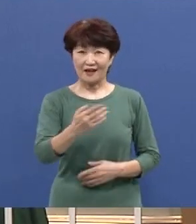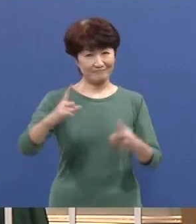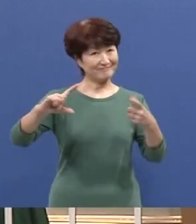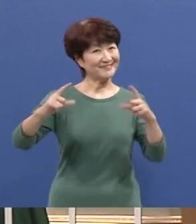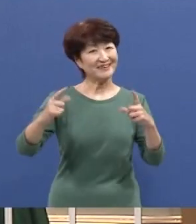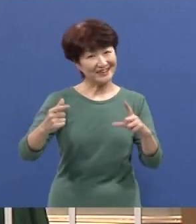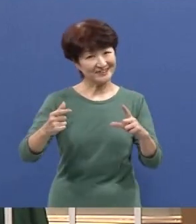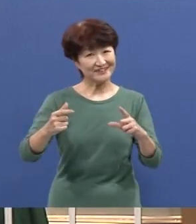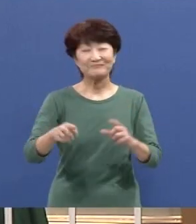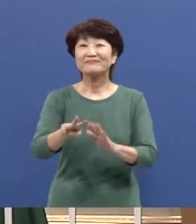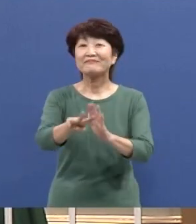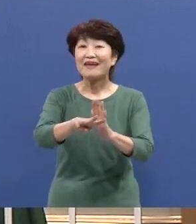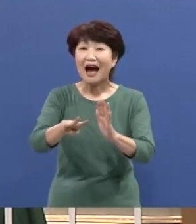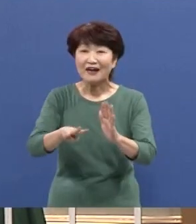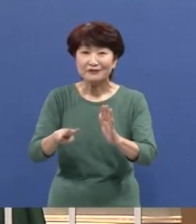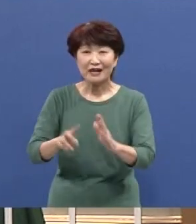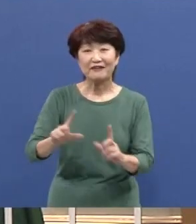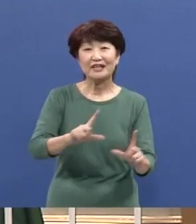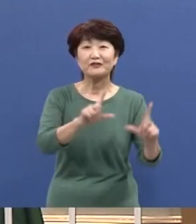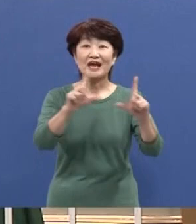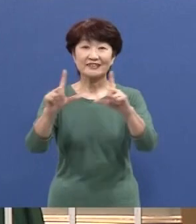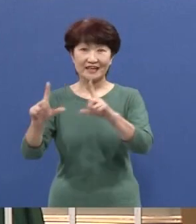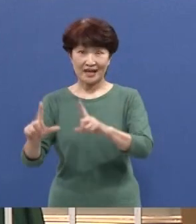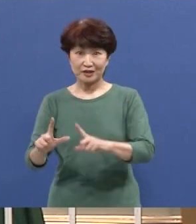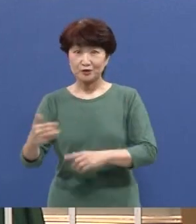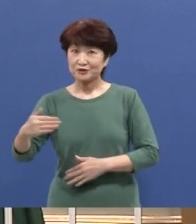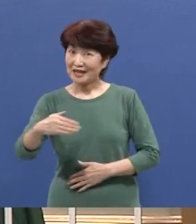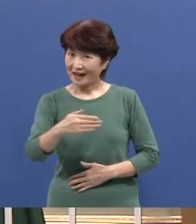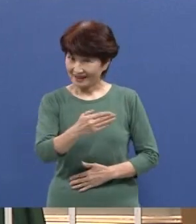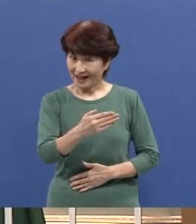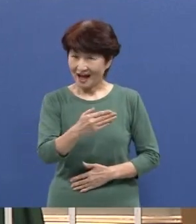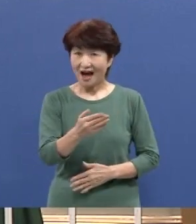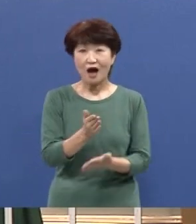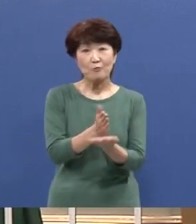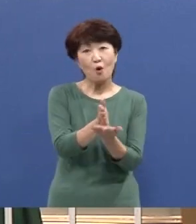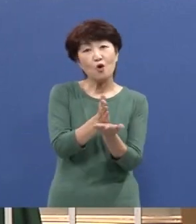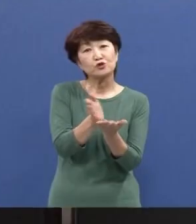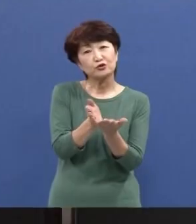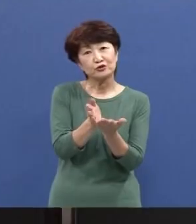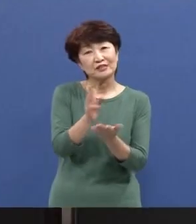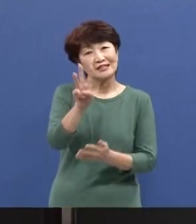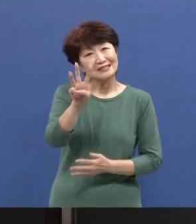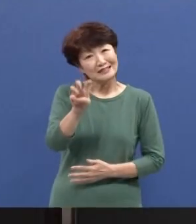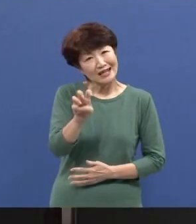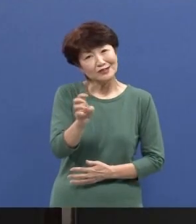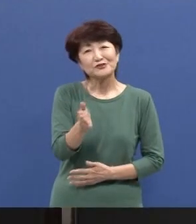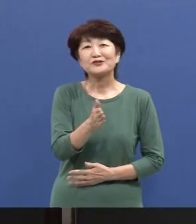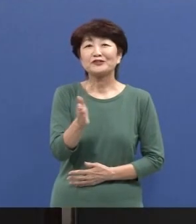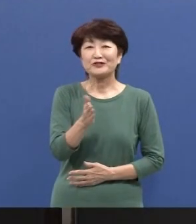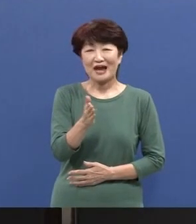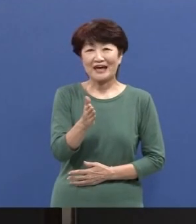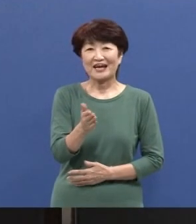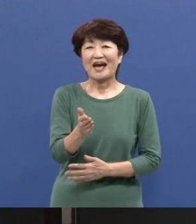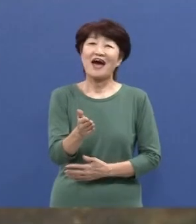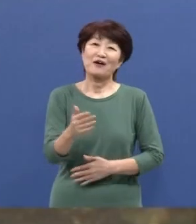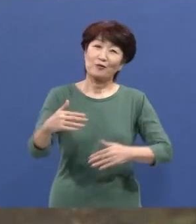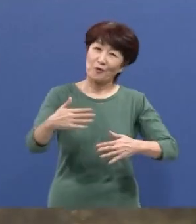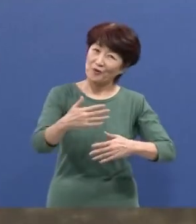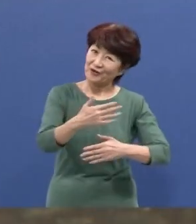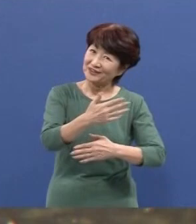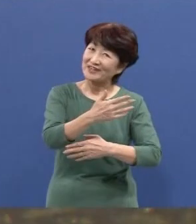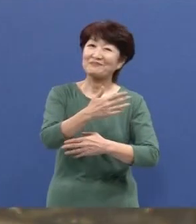はい、芥川に住んでいる、魚を約30種類ぐらい展示してるんですよ。